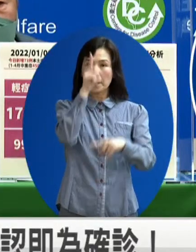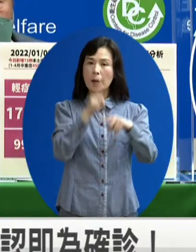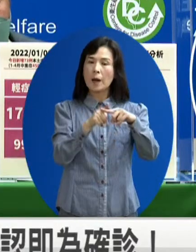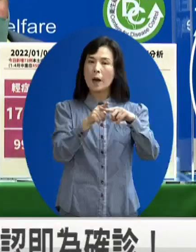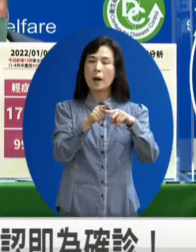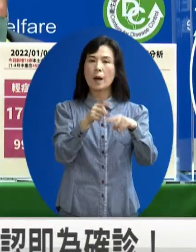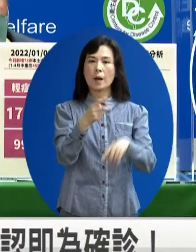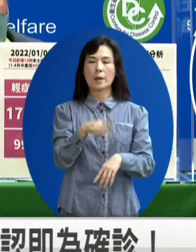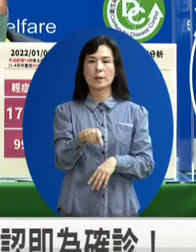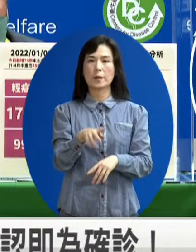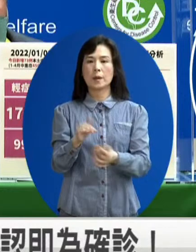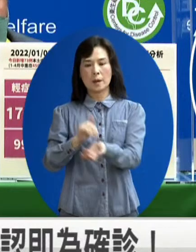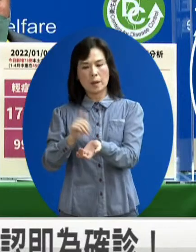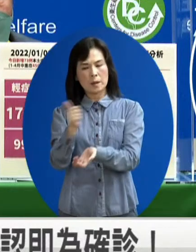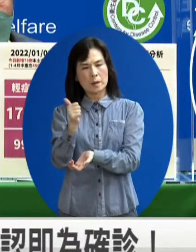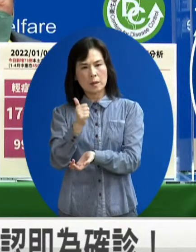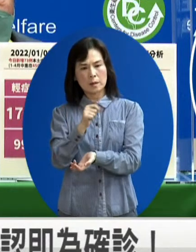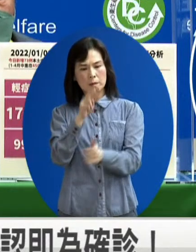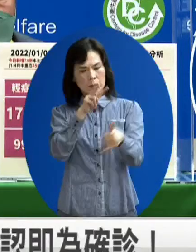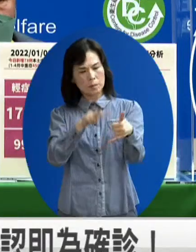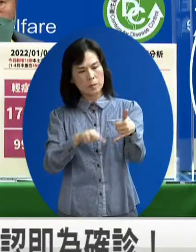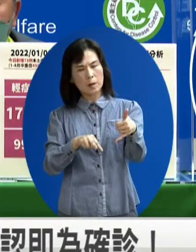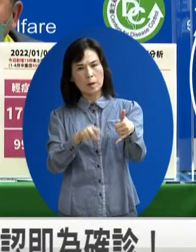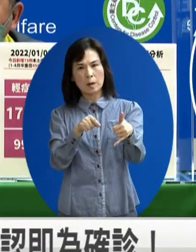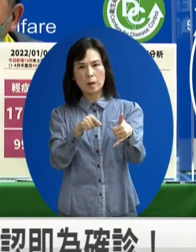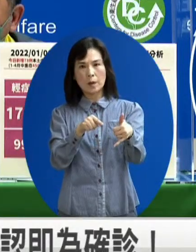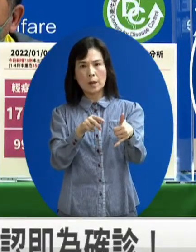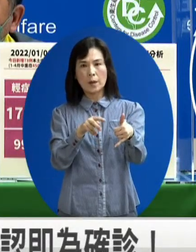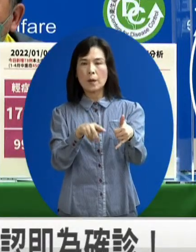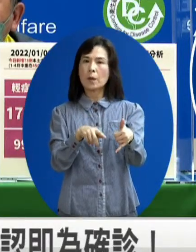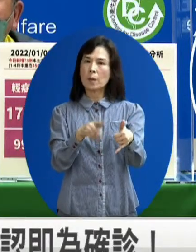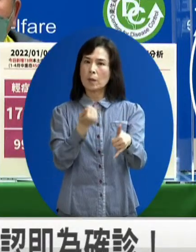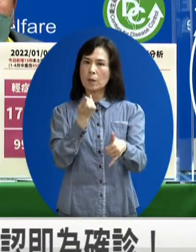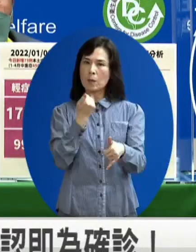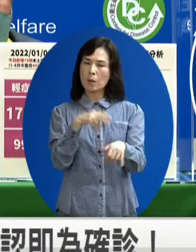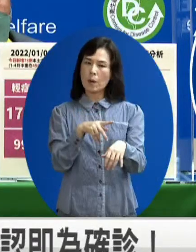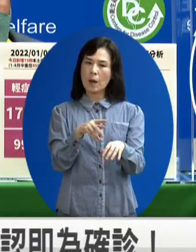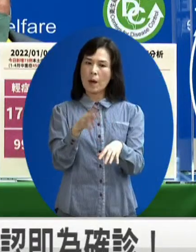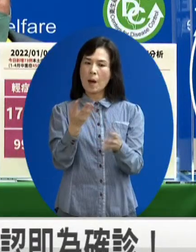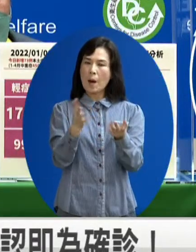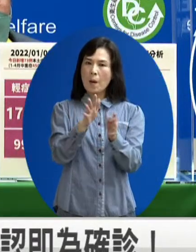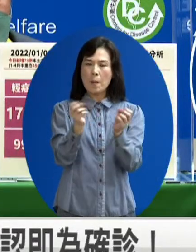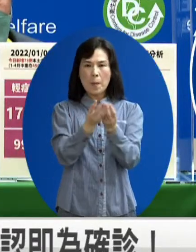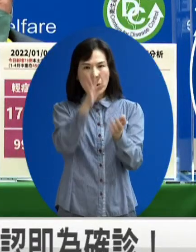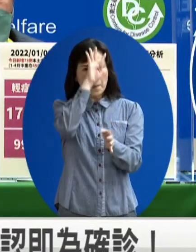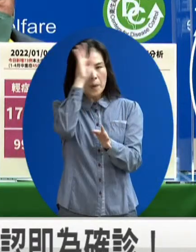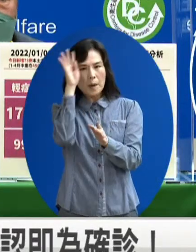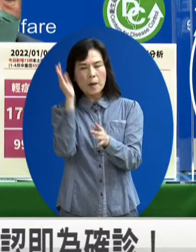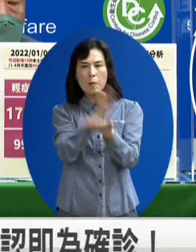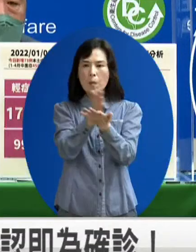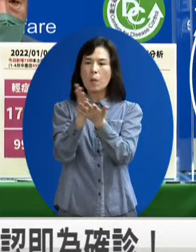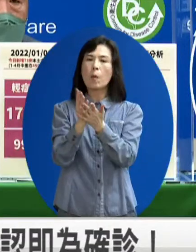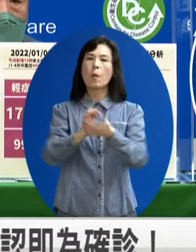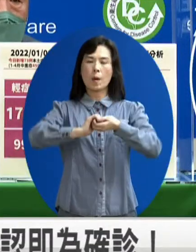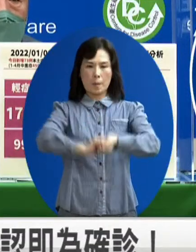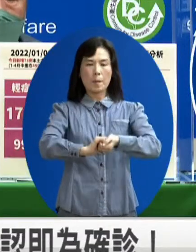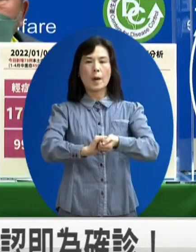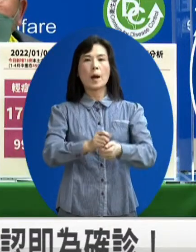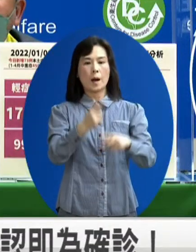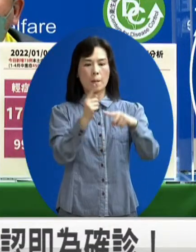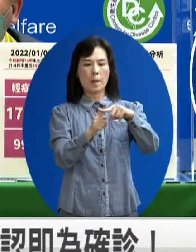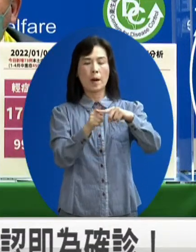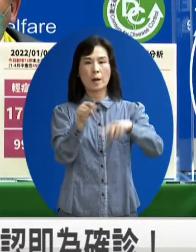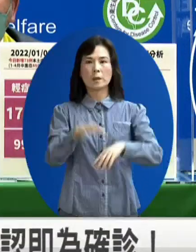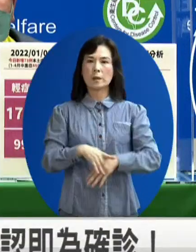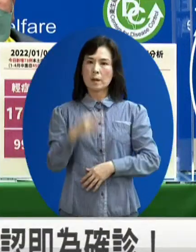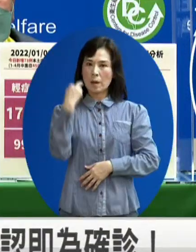是阳性，那医师也认为他可能是在症状各方面判定是阳性，可是他还是认为说他